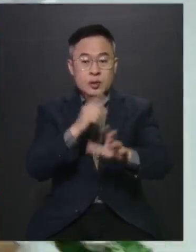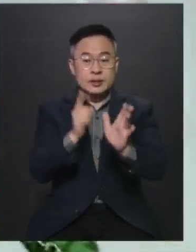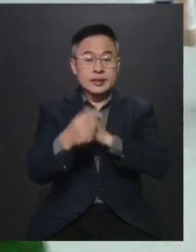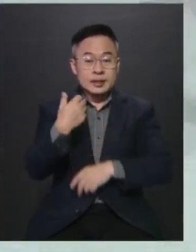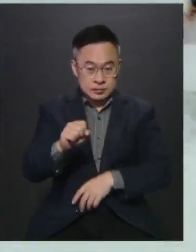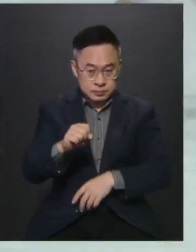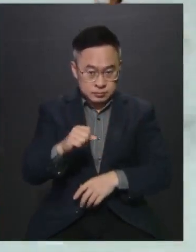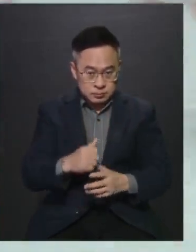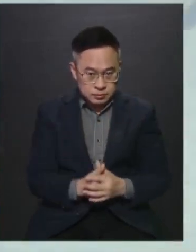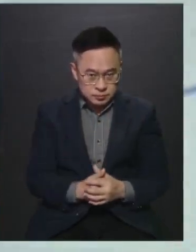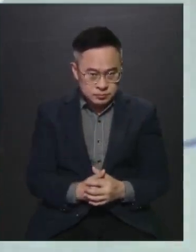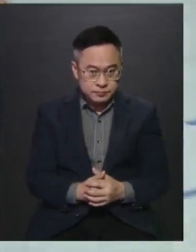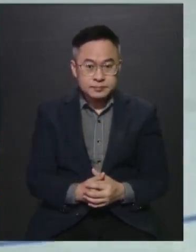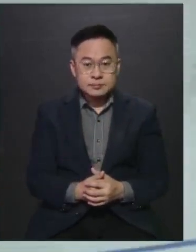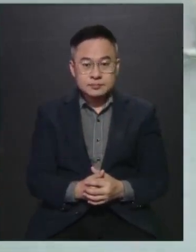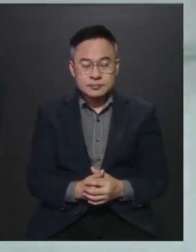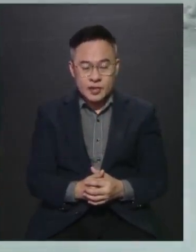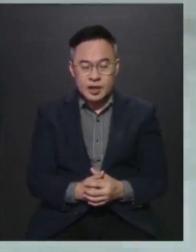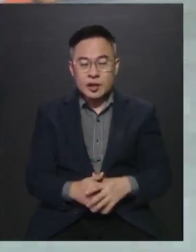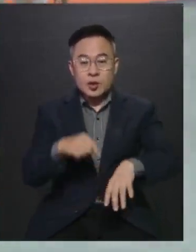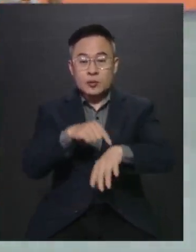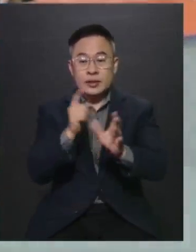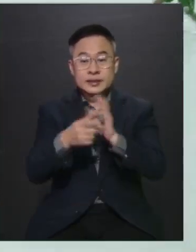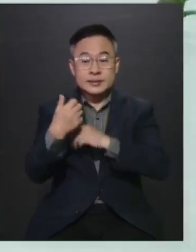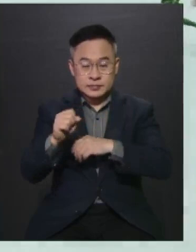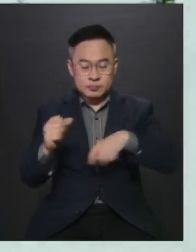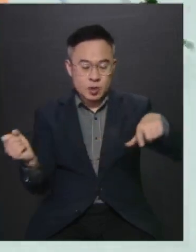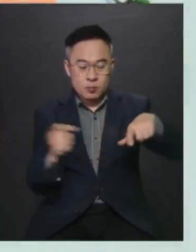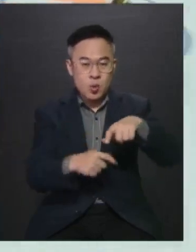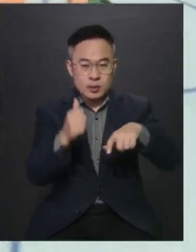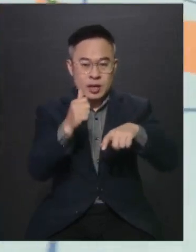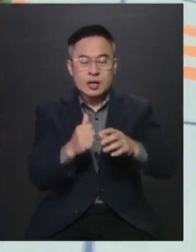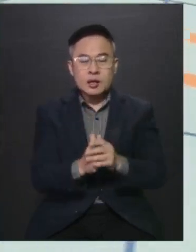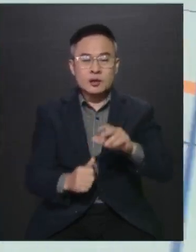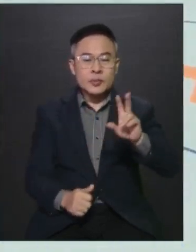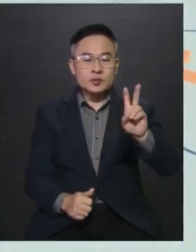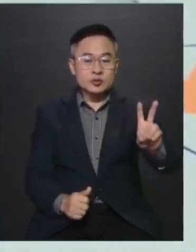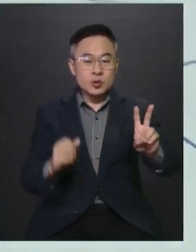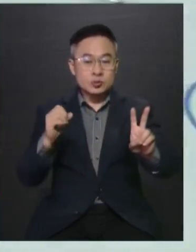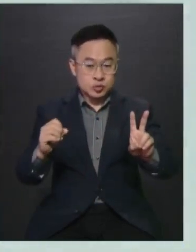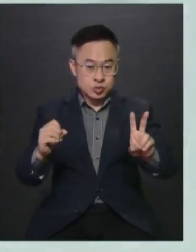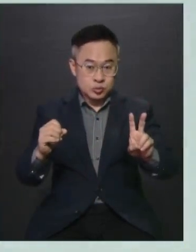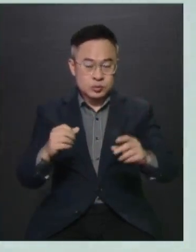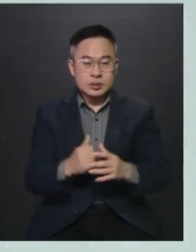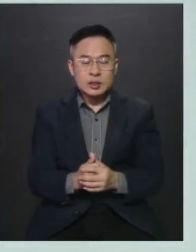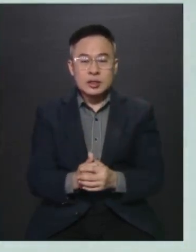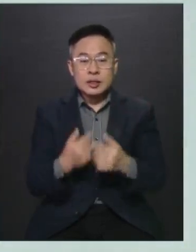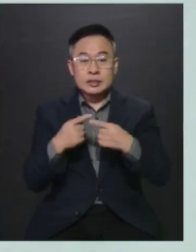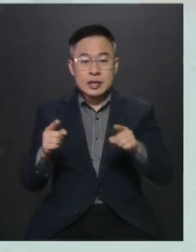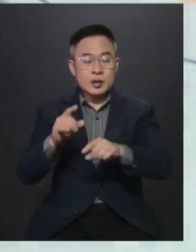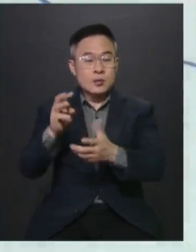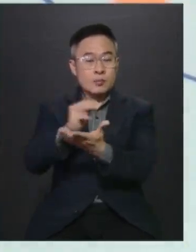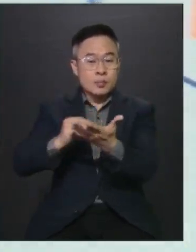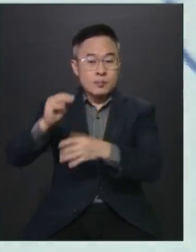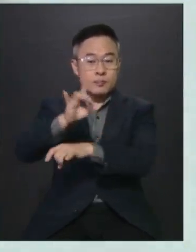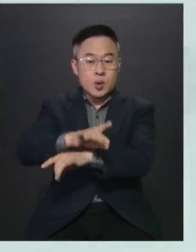มุมค่ะวรศักดิ์ศิรังไพโรจน์นะคะเปิดยักเข้ามาแล้วเป็นเทศศักดิ์เจริญพงษ์ที่ได้ยิงเข้าไปค่ะแต่ราชภัฏเพชรบุรีก็ไ